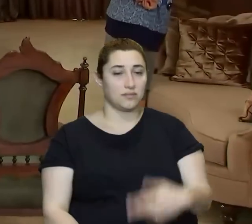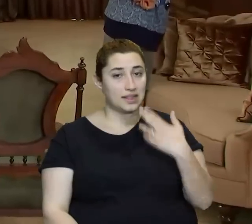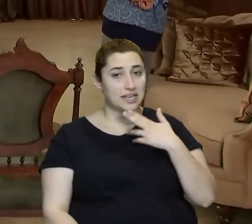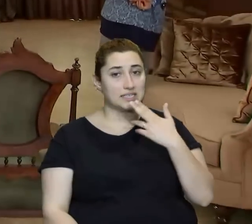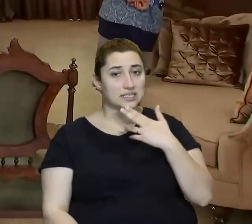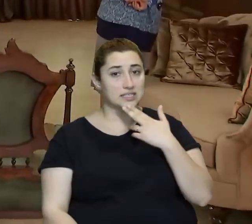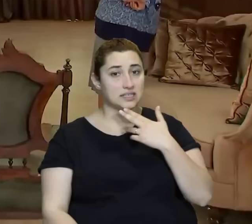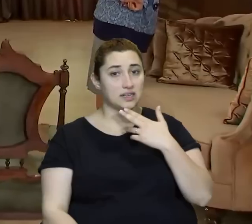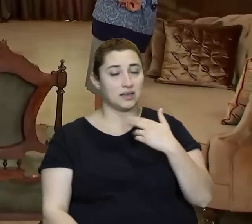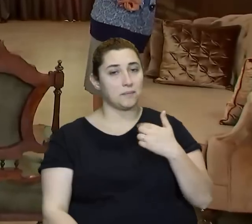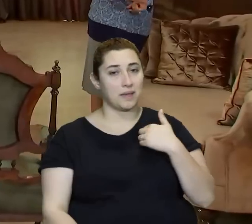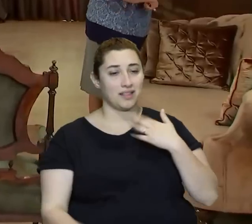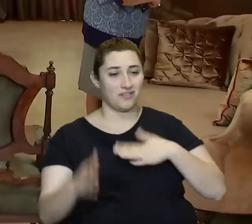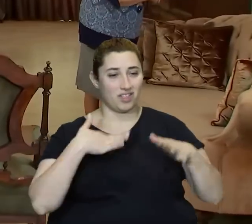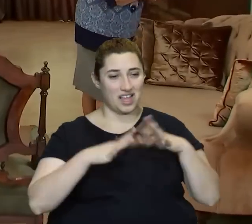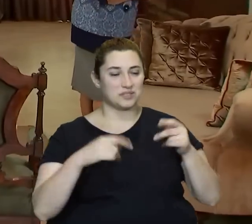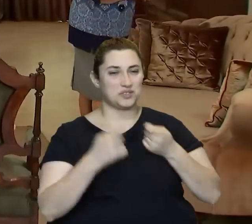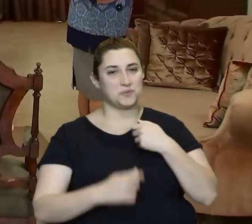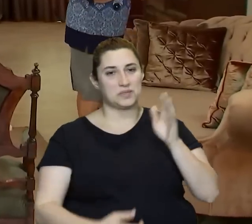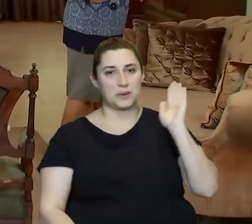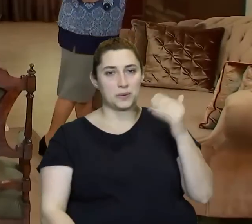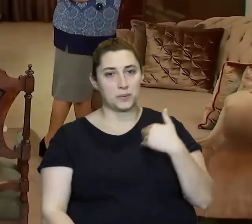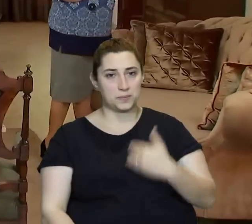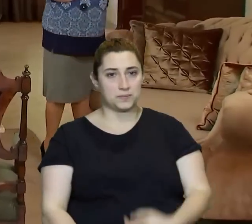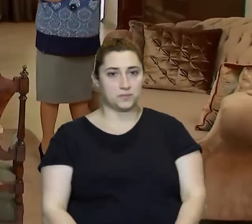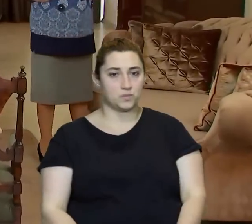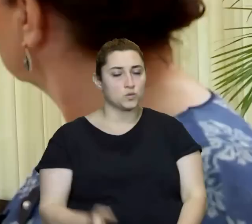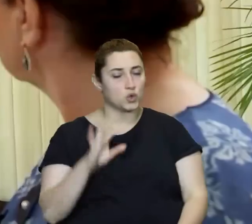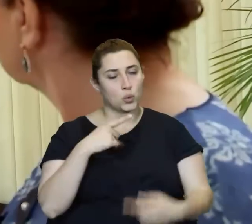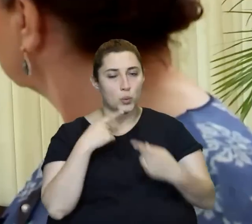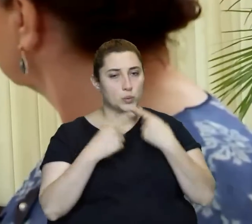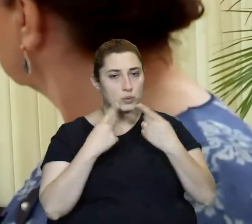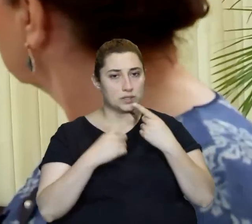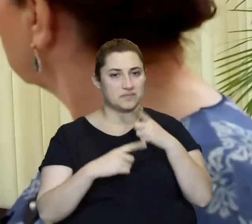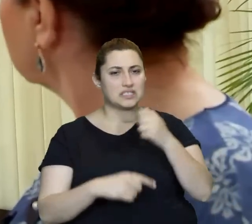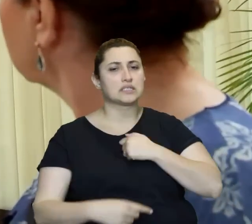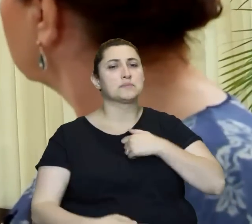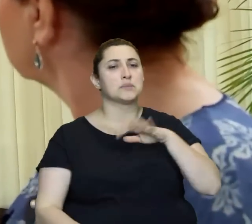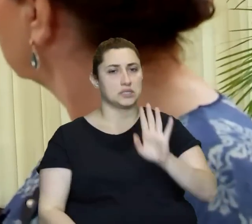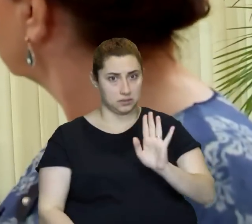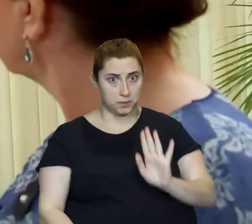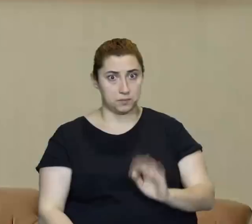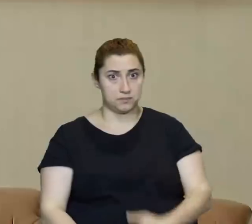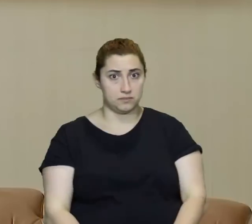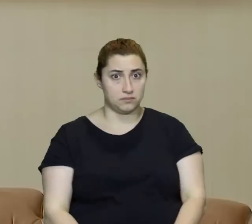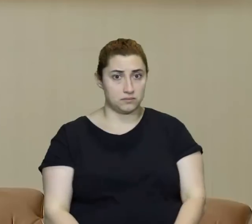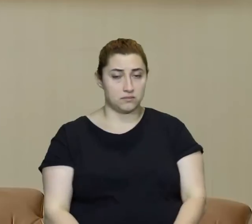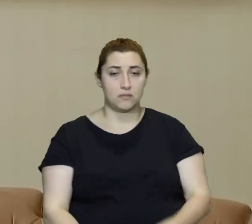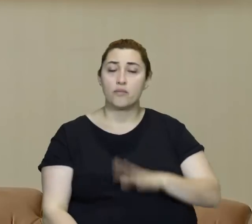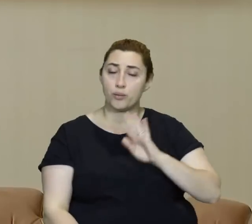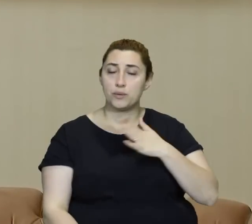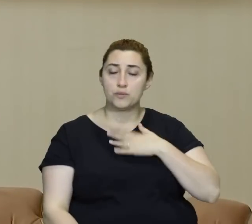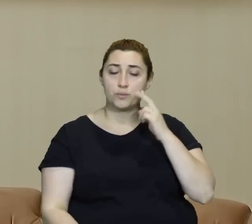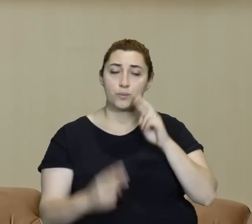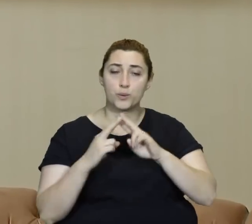Teyze, ben hazırlanıp şirkete gideceğim. Sonra konuşuruz. Sen de sıkma canını artık, tamam mı? Tamam